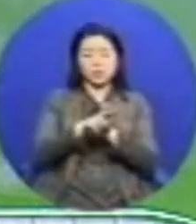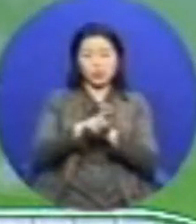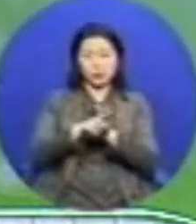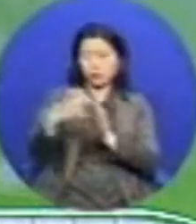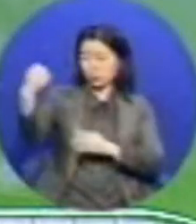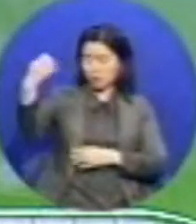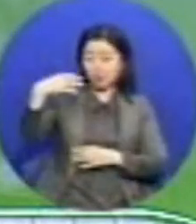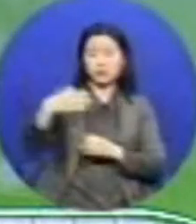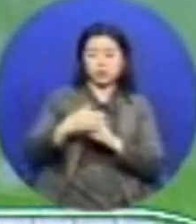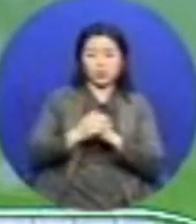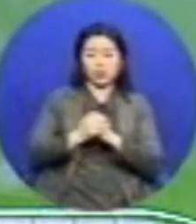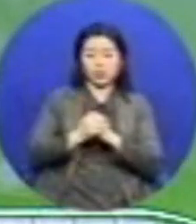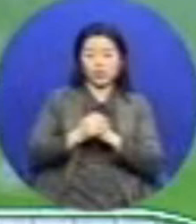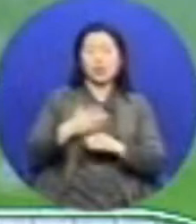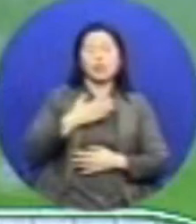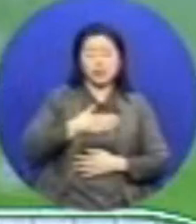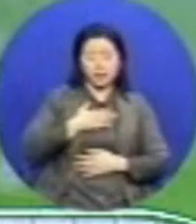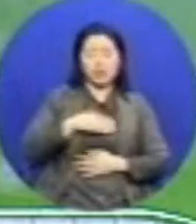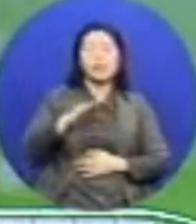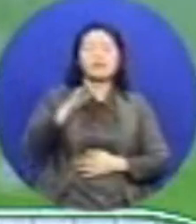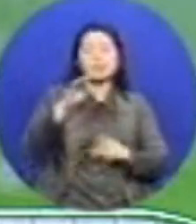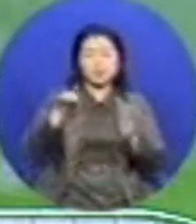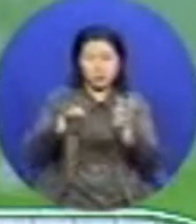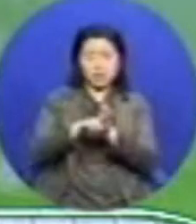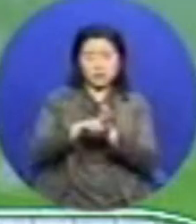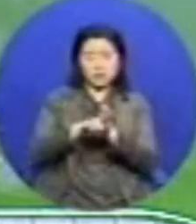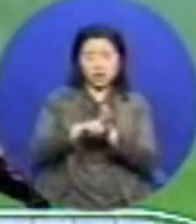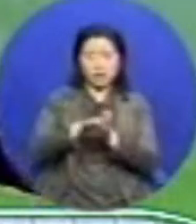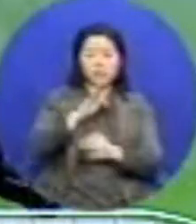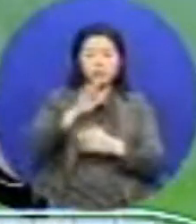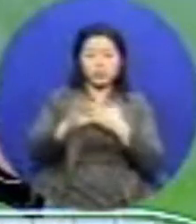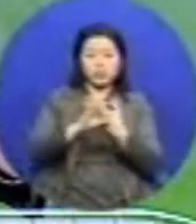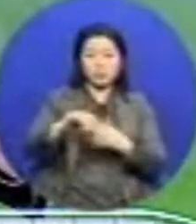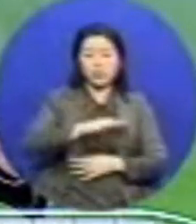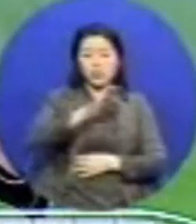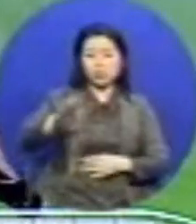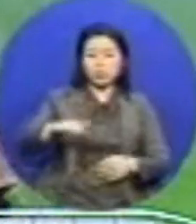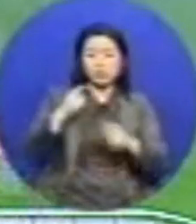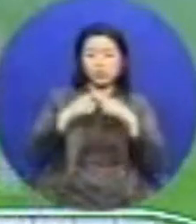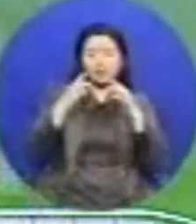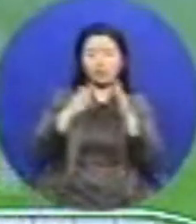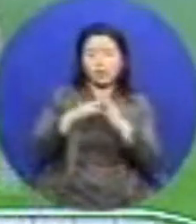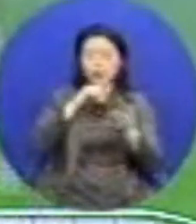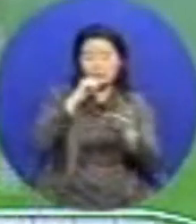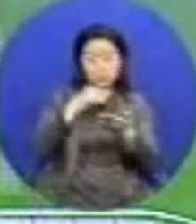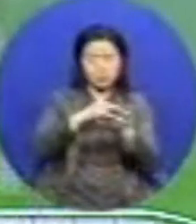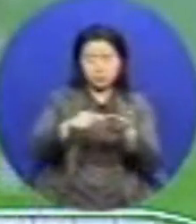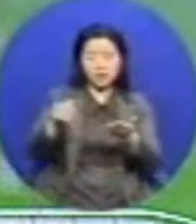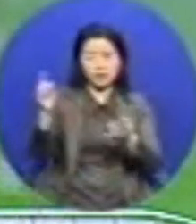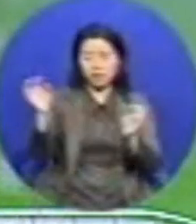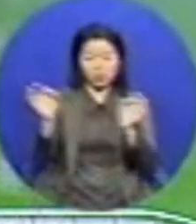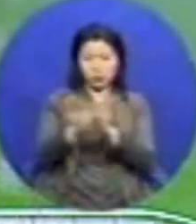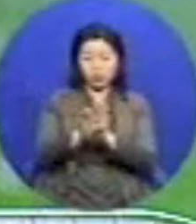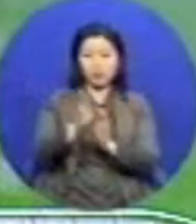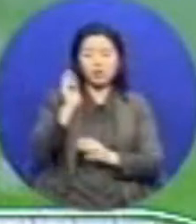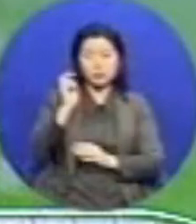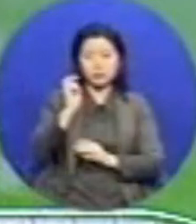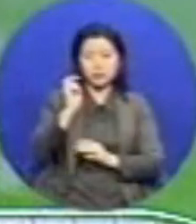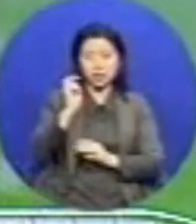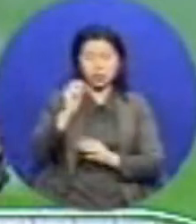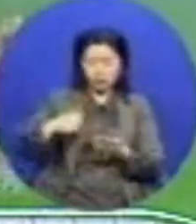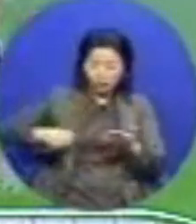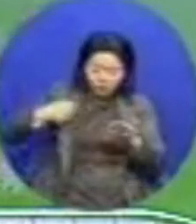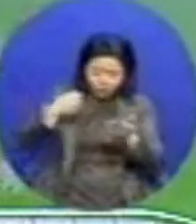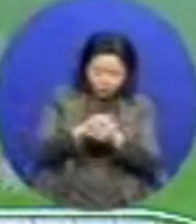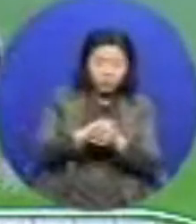주님은 갚아 주신 줄 믿습니다 그러면 우리 교회 이제 비도 없습니다 어 이렇게 이제 목회를 하려고 결단을 했어요